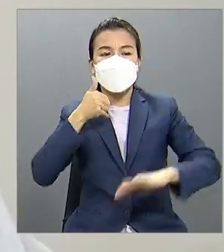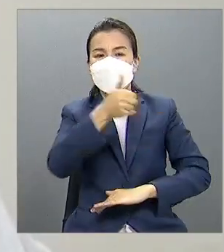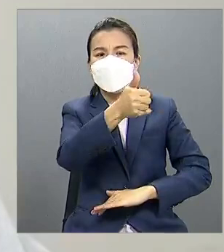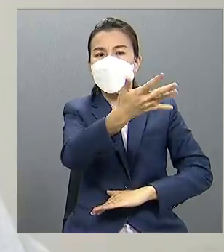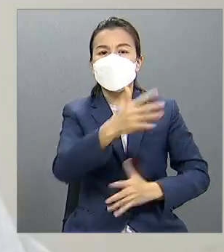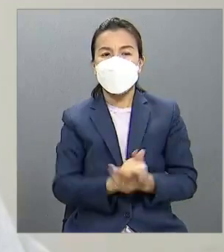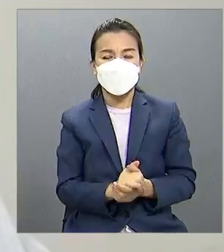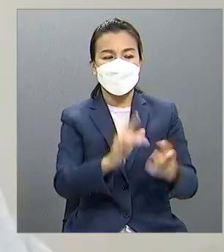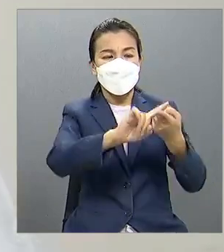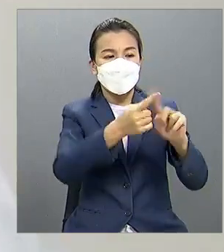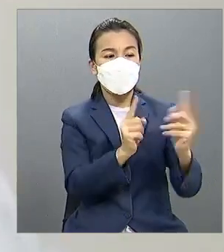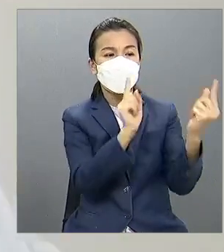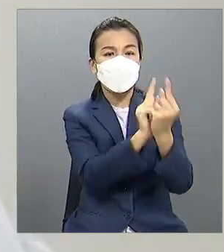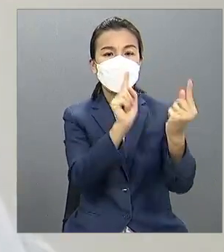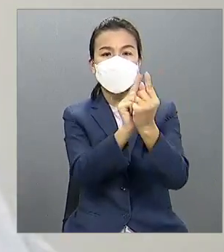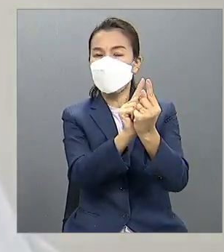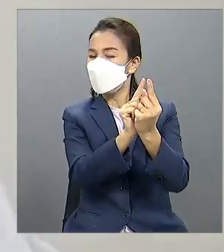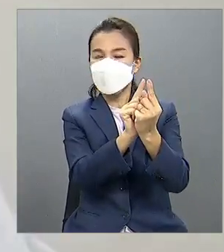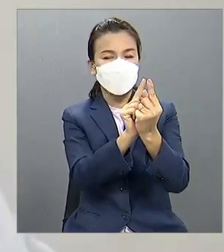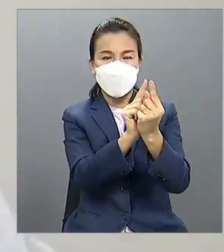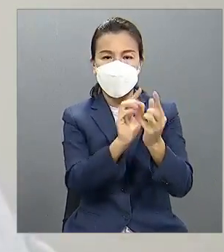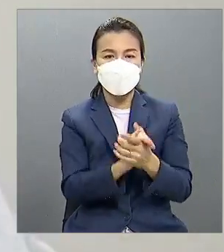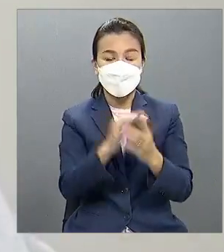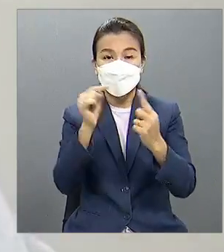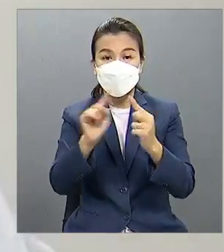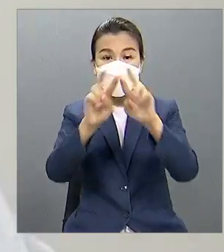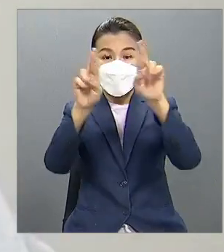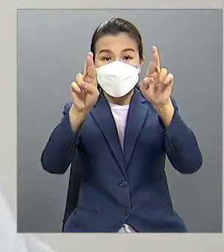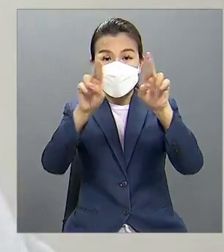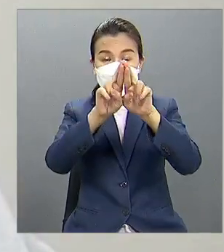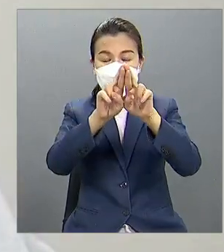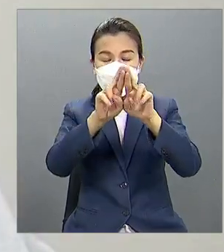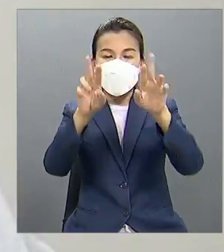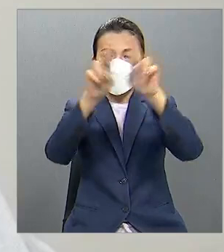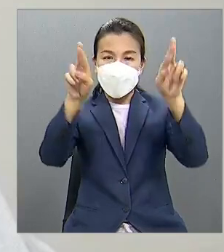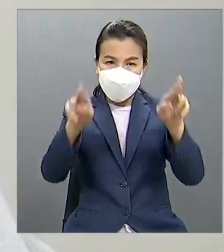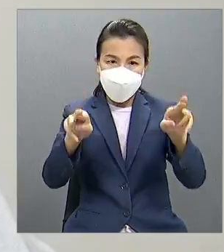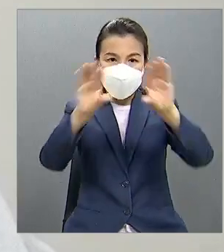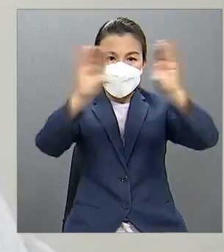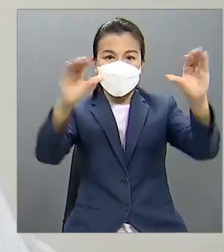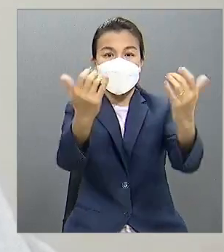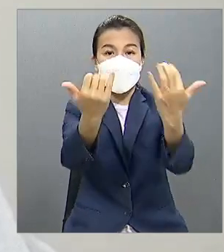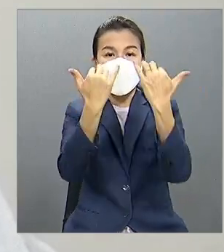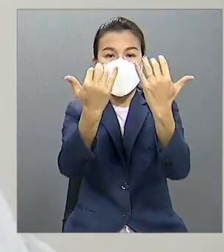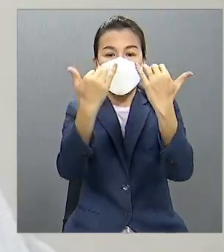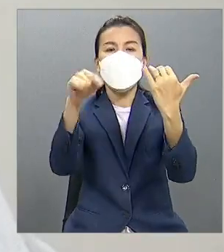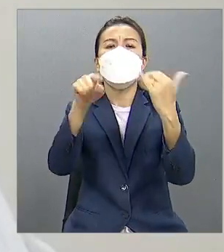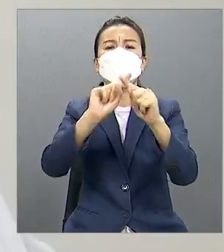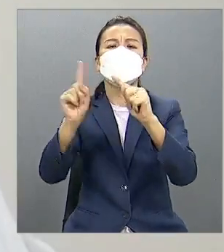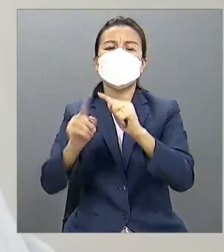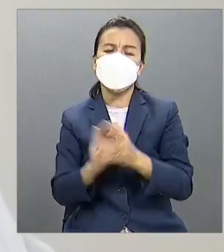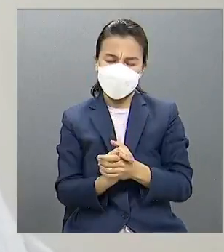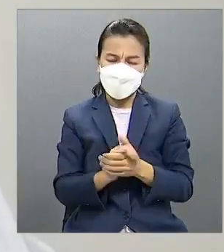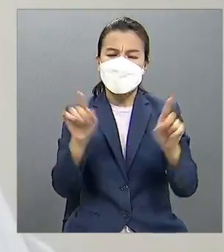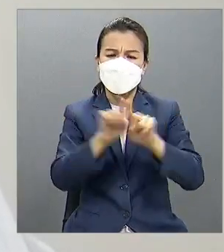พาะในสถานที่ปิดที่มีระบบระบายอากาศไม่ดีที่เราทราบกันว่าคลัสเตอร์ทั้งกาฬสินธุ์พัทยา